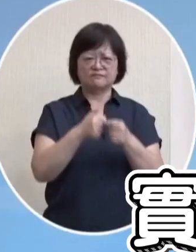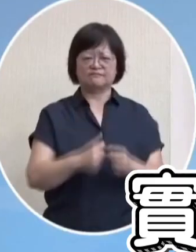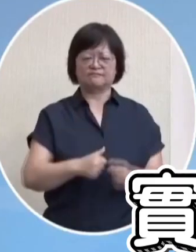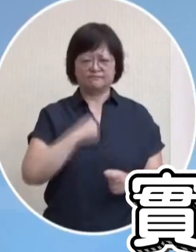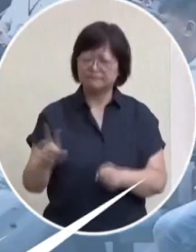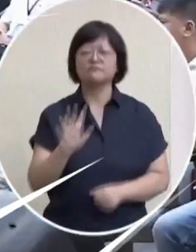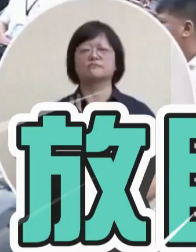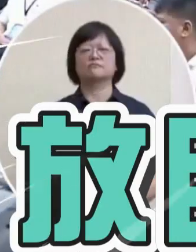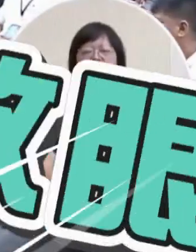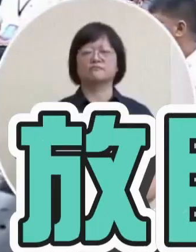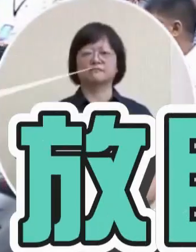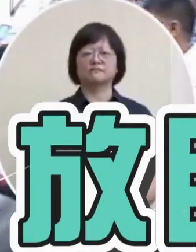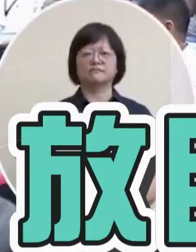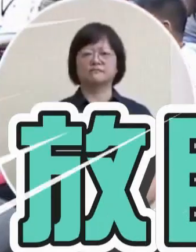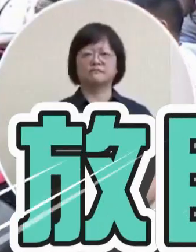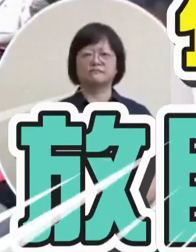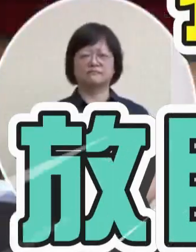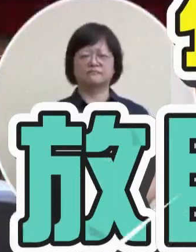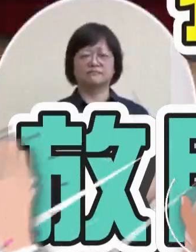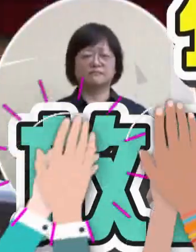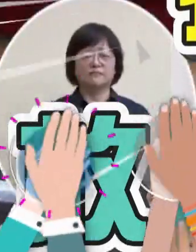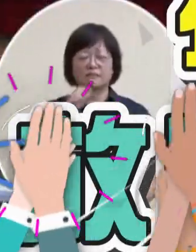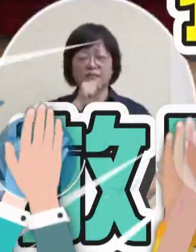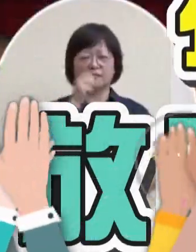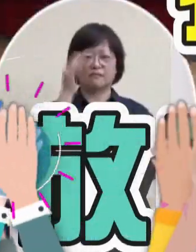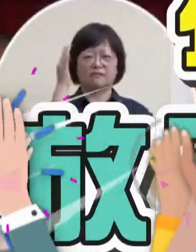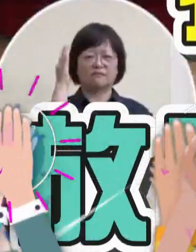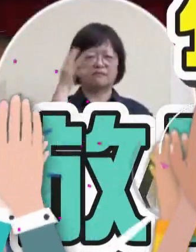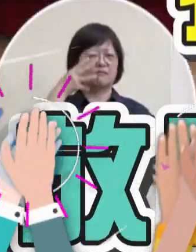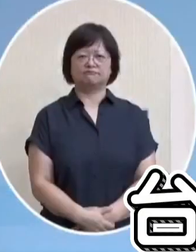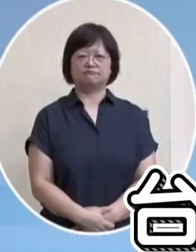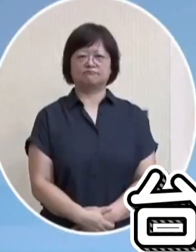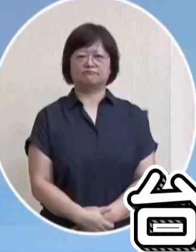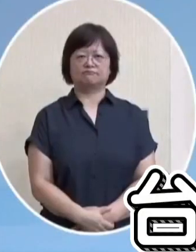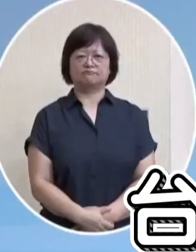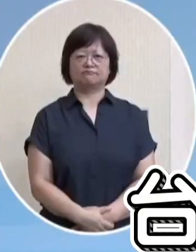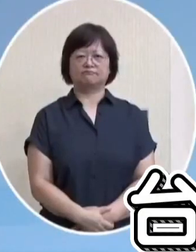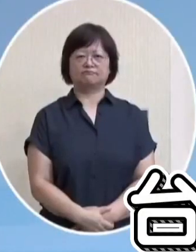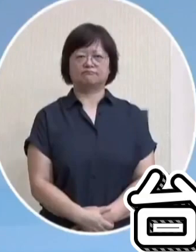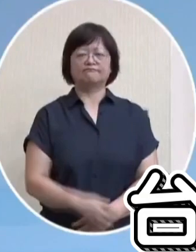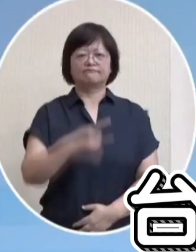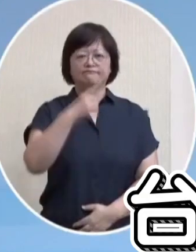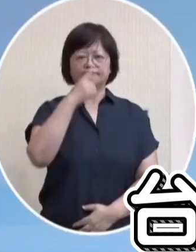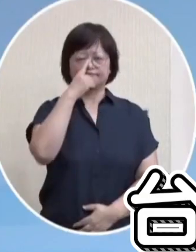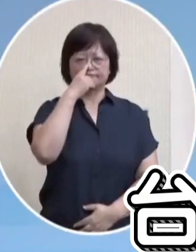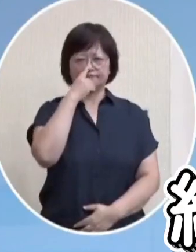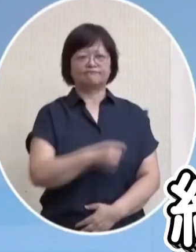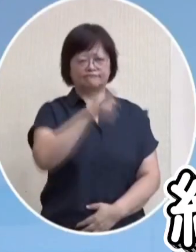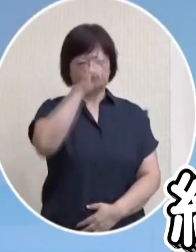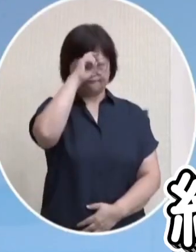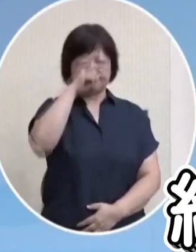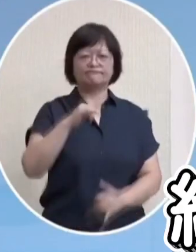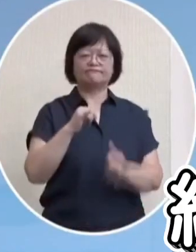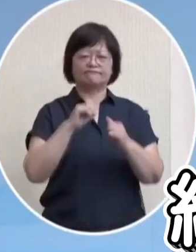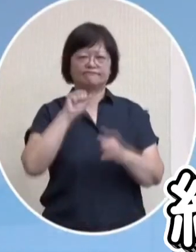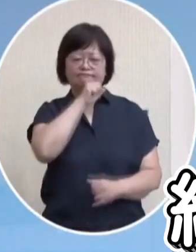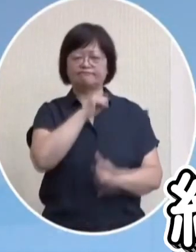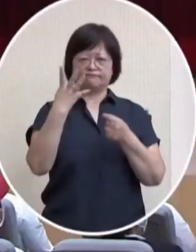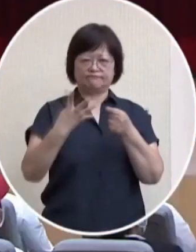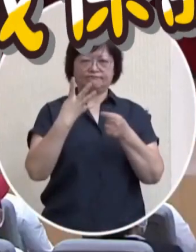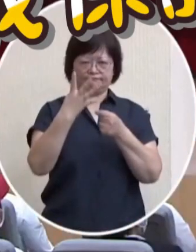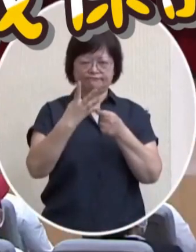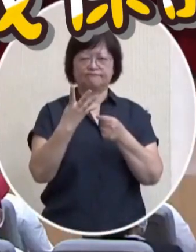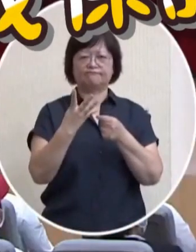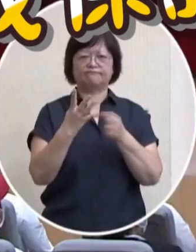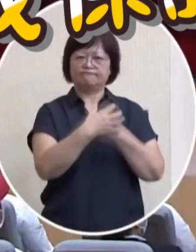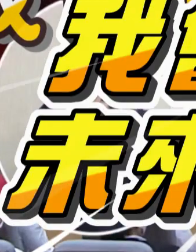企业家。放眼台湾政坛，舍我其谁？台铭恳请台湾人民给我4年的时间，